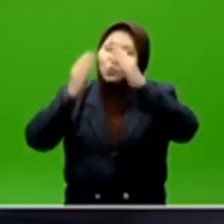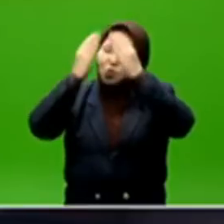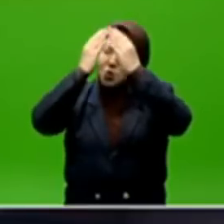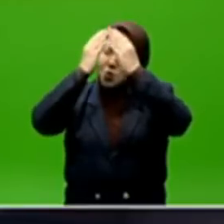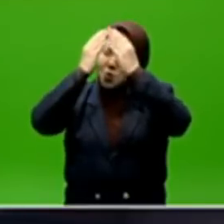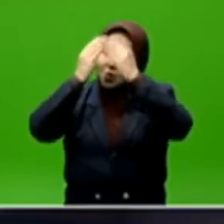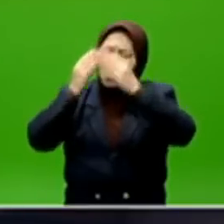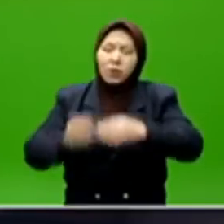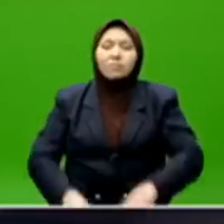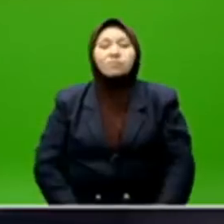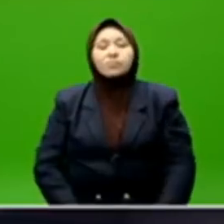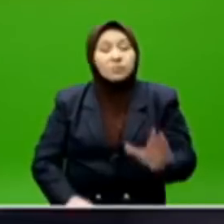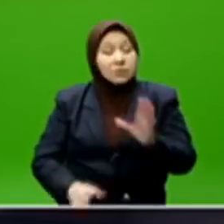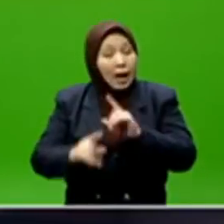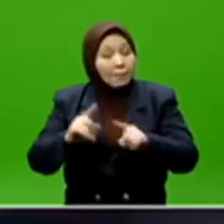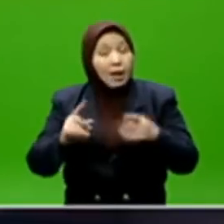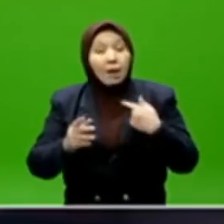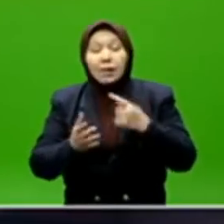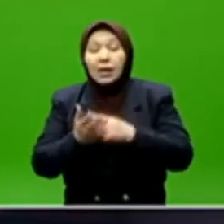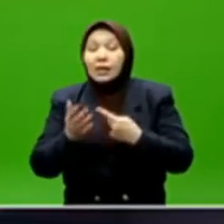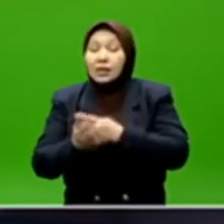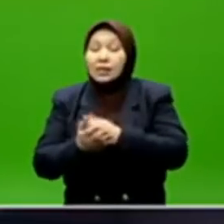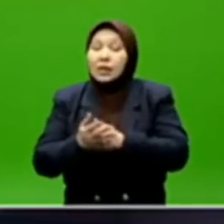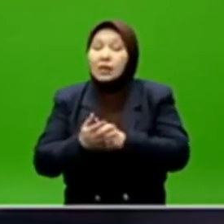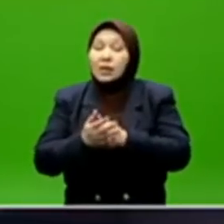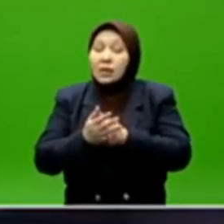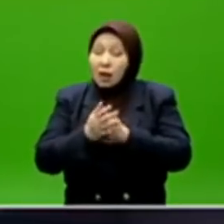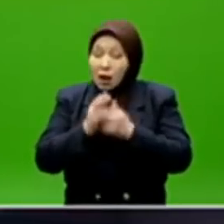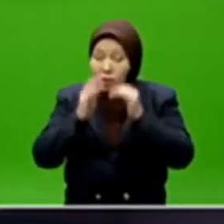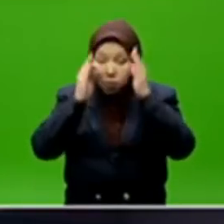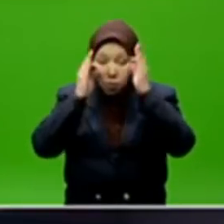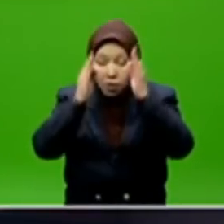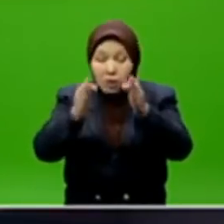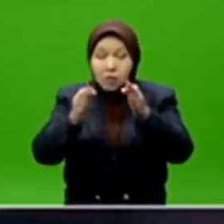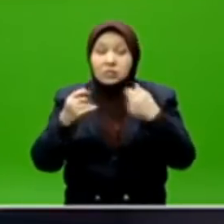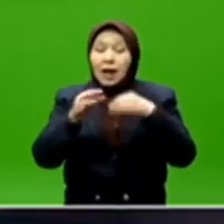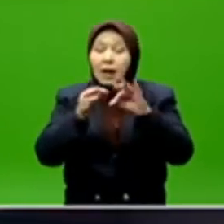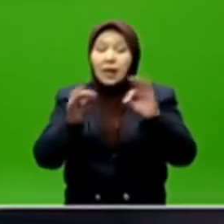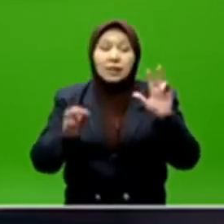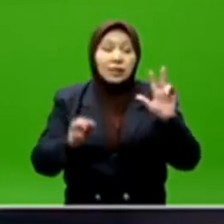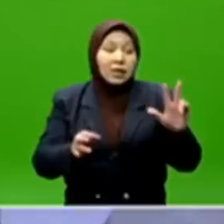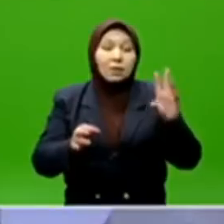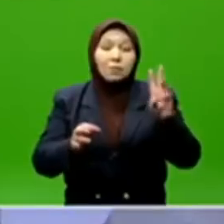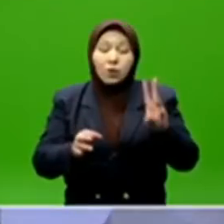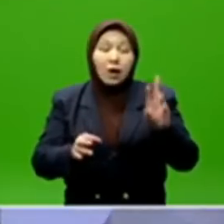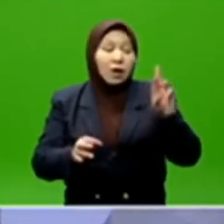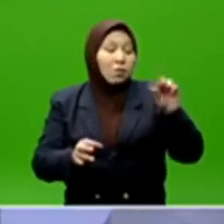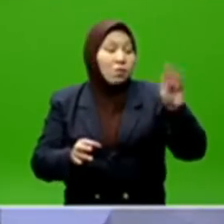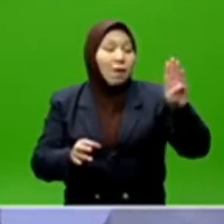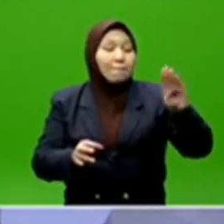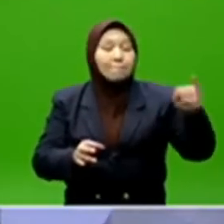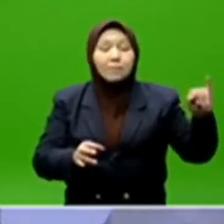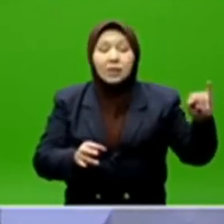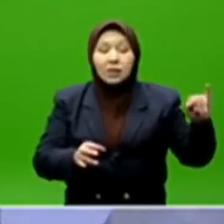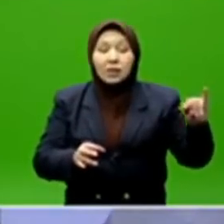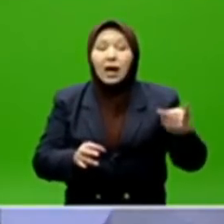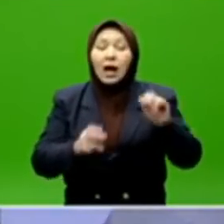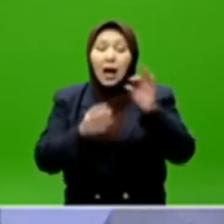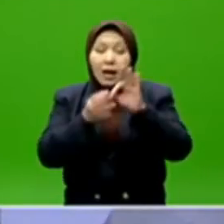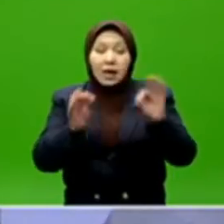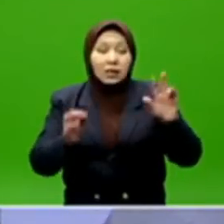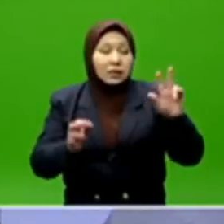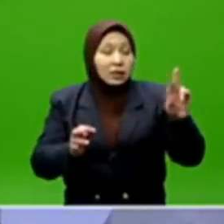itu ya, tetapi yang kita nak beri highlight ialah kepada ayat 36 Rabbi. Betul. Ayat